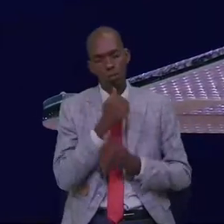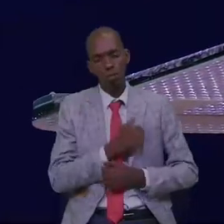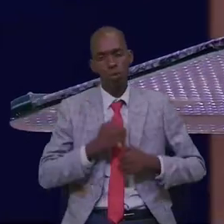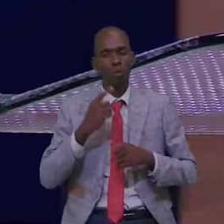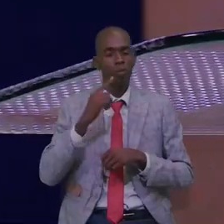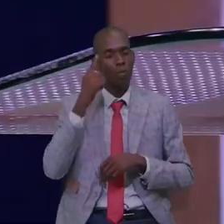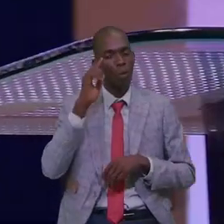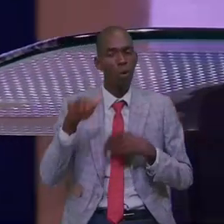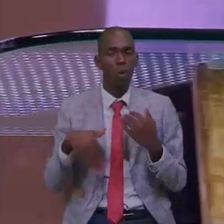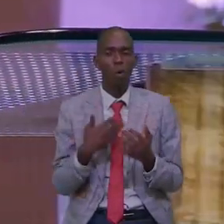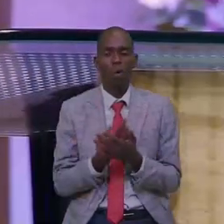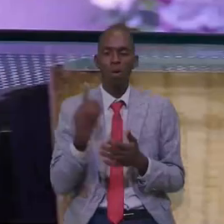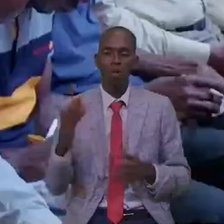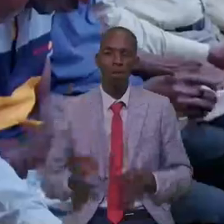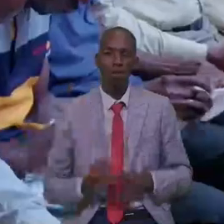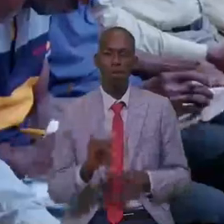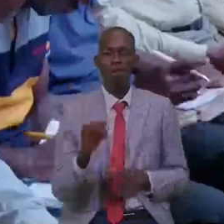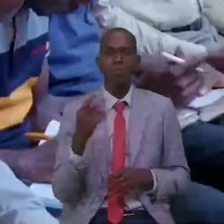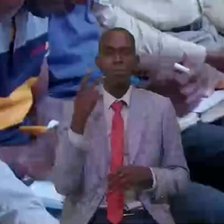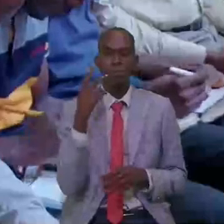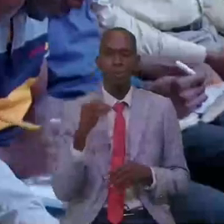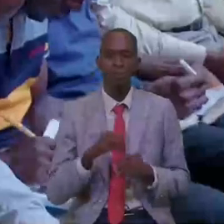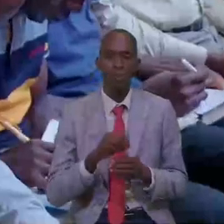l'éternité. Le verset 13 dit,